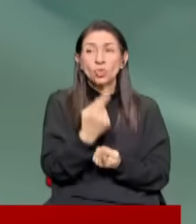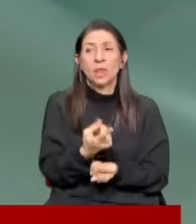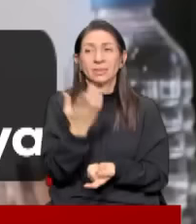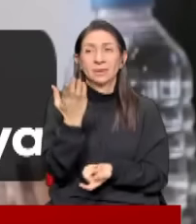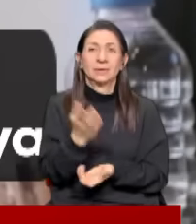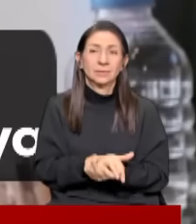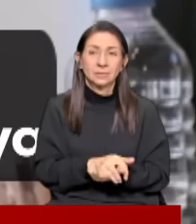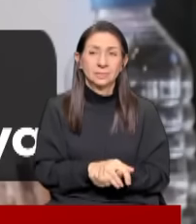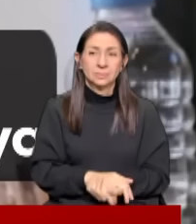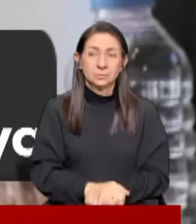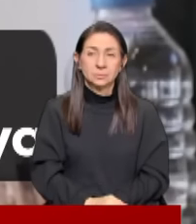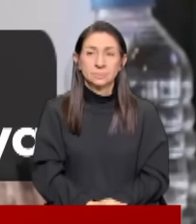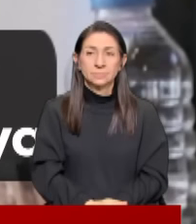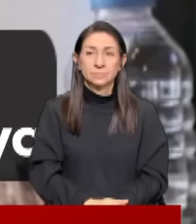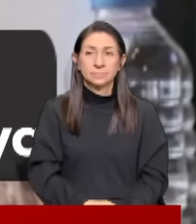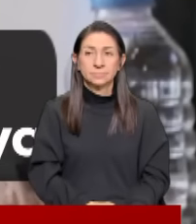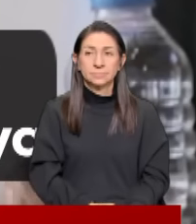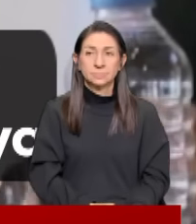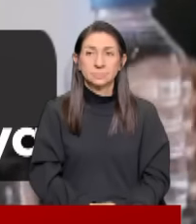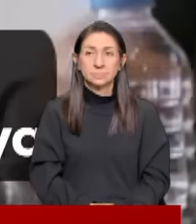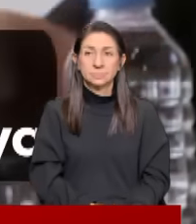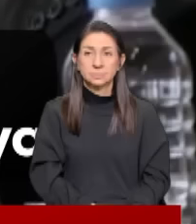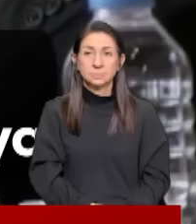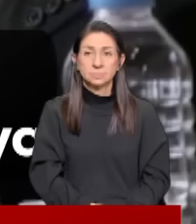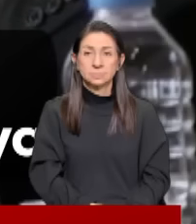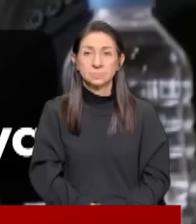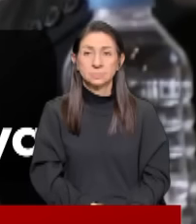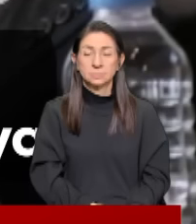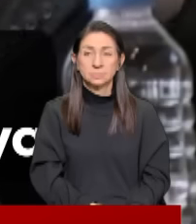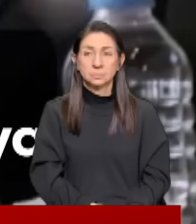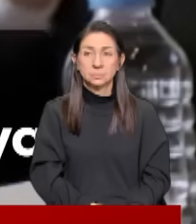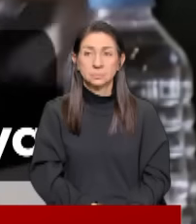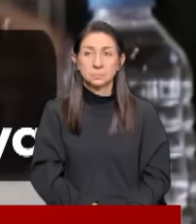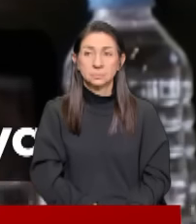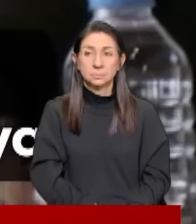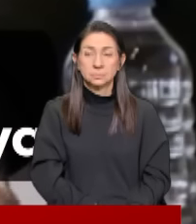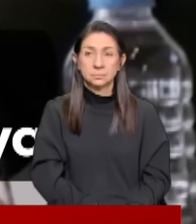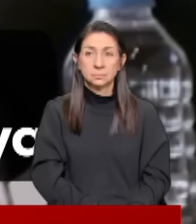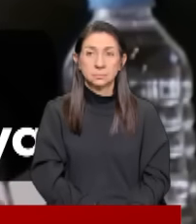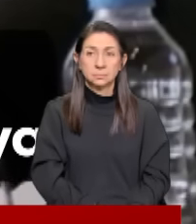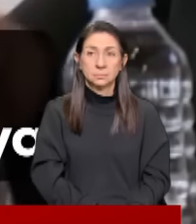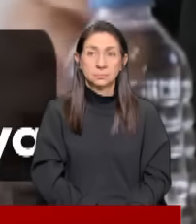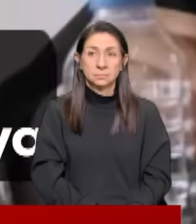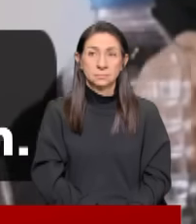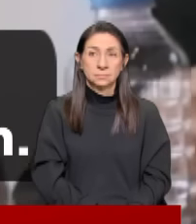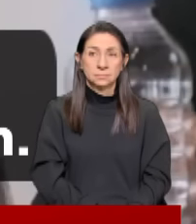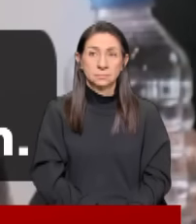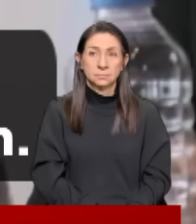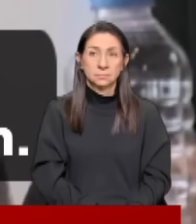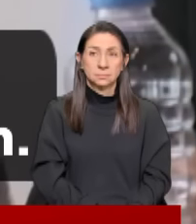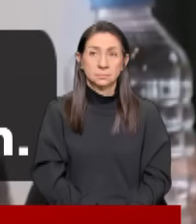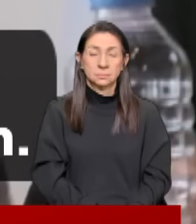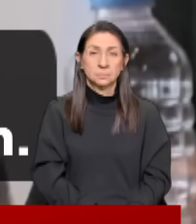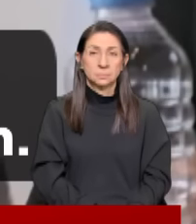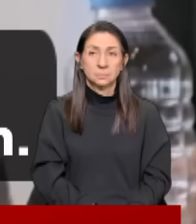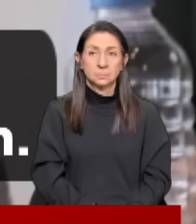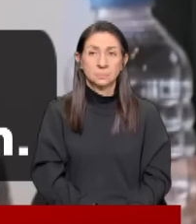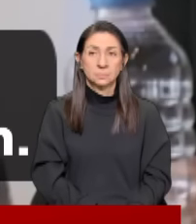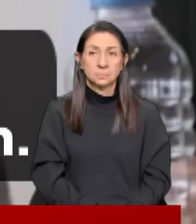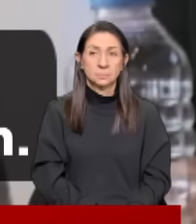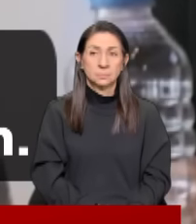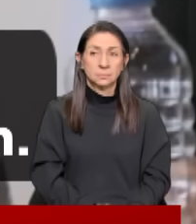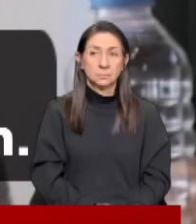itiraf etti. Neredeyse boş olan diş hekimliği fakültesi full kapasiteye geçtik. En çok şikayet aldığım yer olmaya başladı. Niye? Randevu